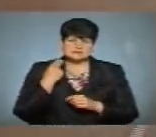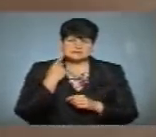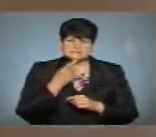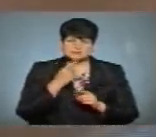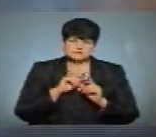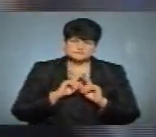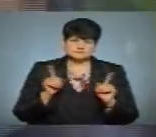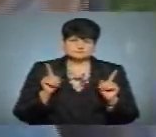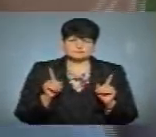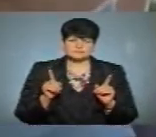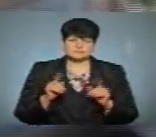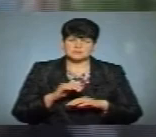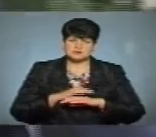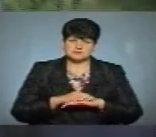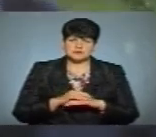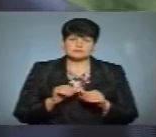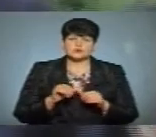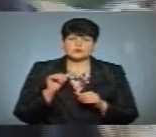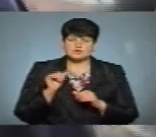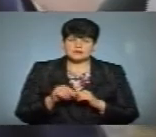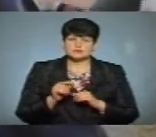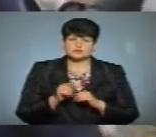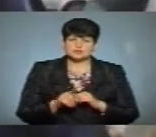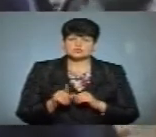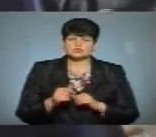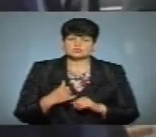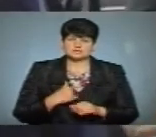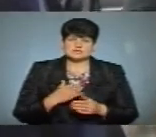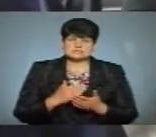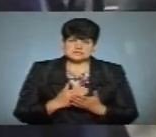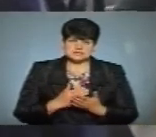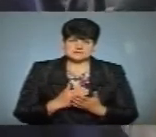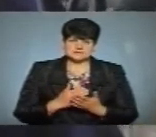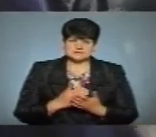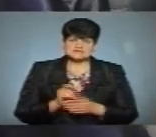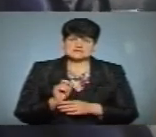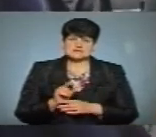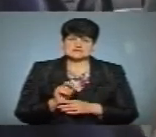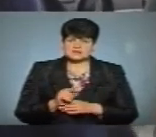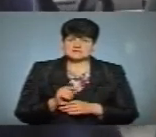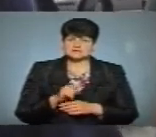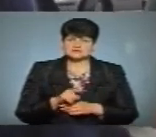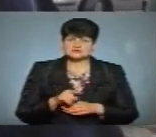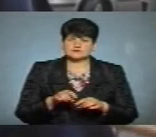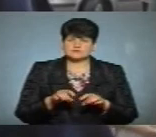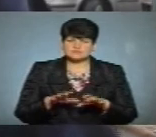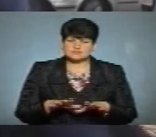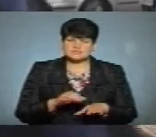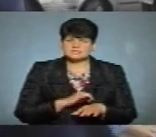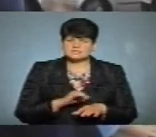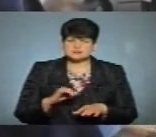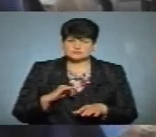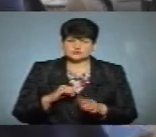специфічний предмет, тому що крім того, що в нас є завдання на те, щоб вони вирішили самостійно у зошиті,